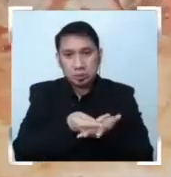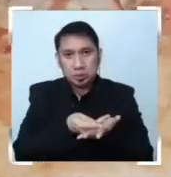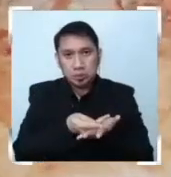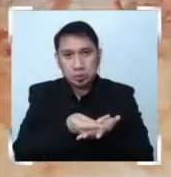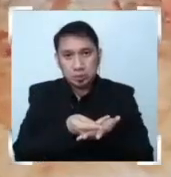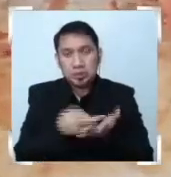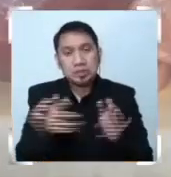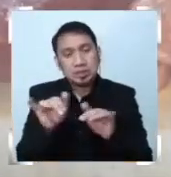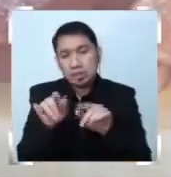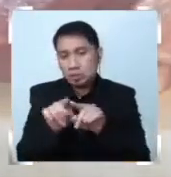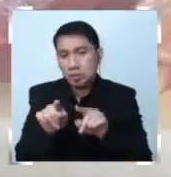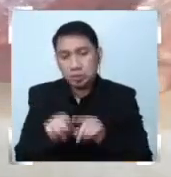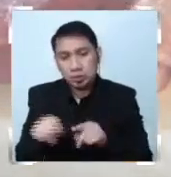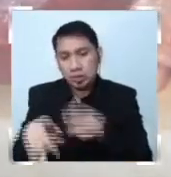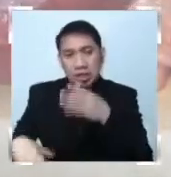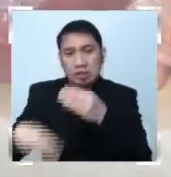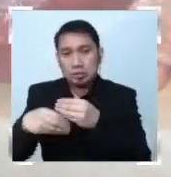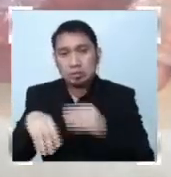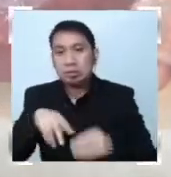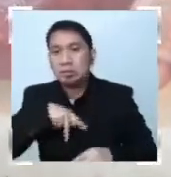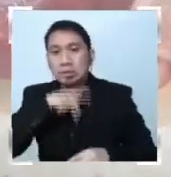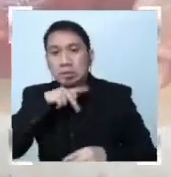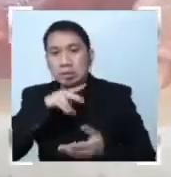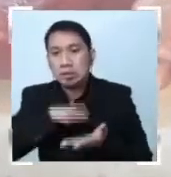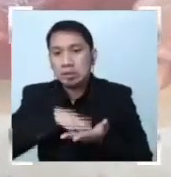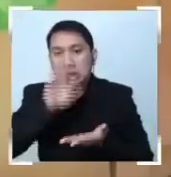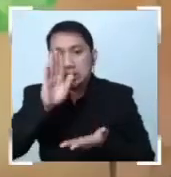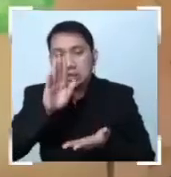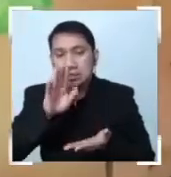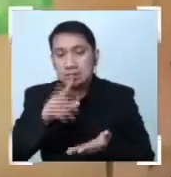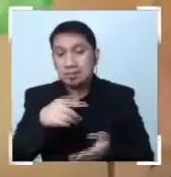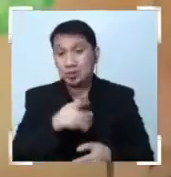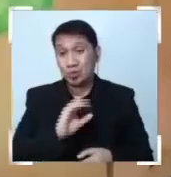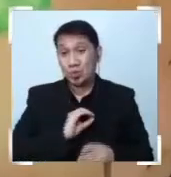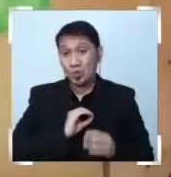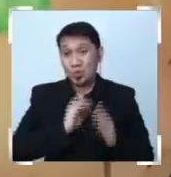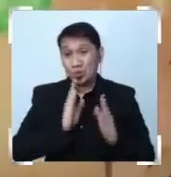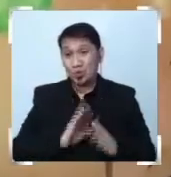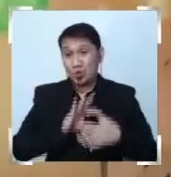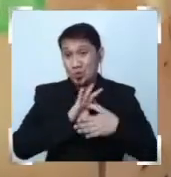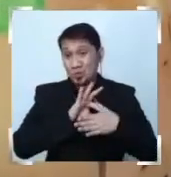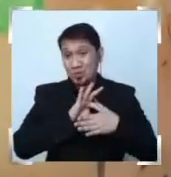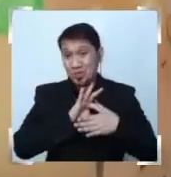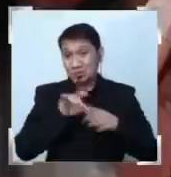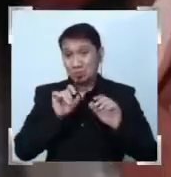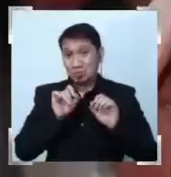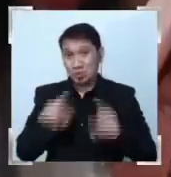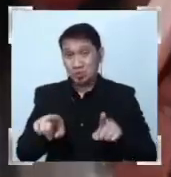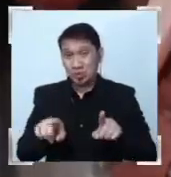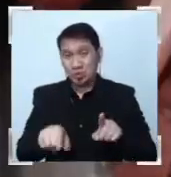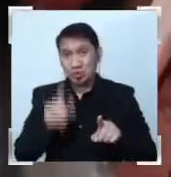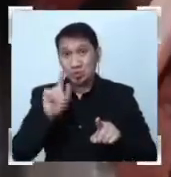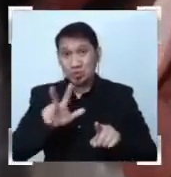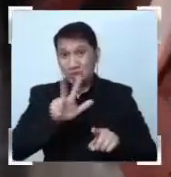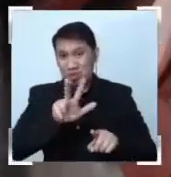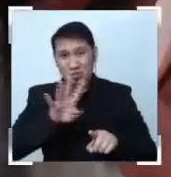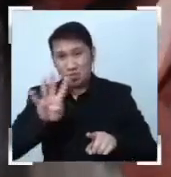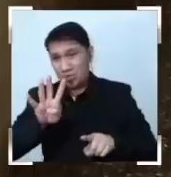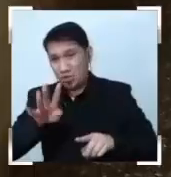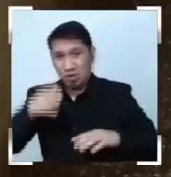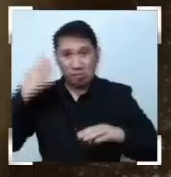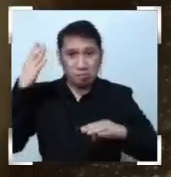sa karneng baboy. Ayon sa may-ari ng isang meat shop, kung dati 3 baboy kada araw ang nakakatay nila, ngayon isa na